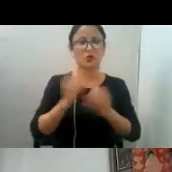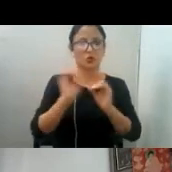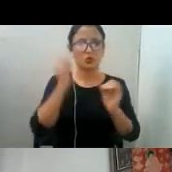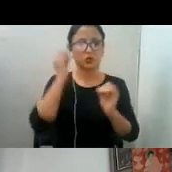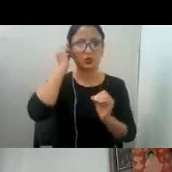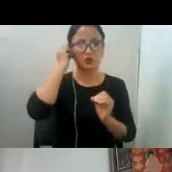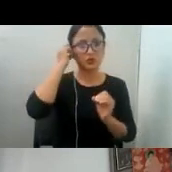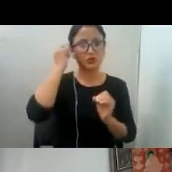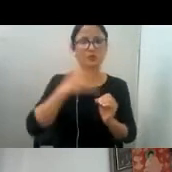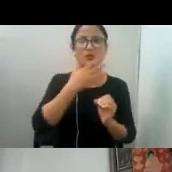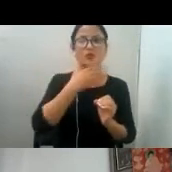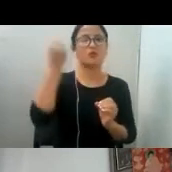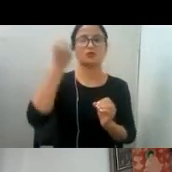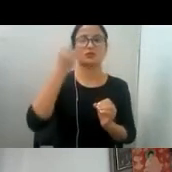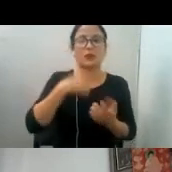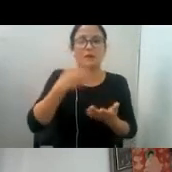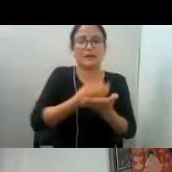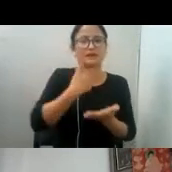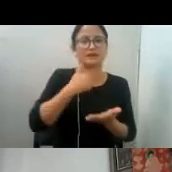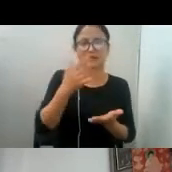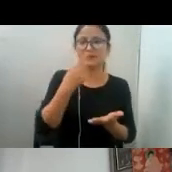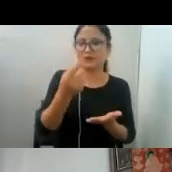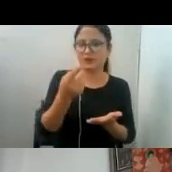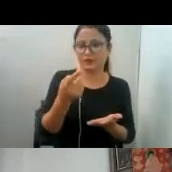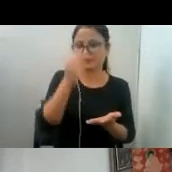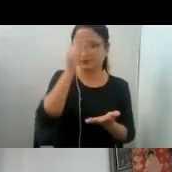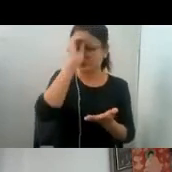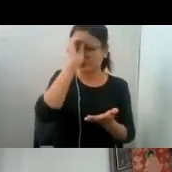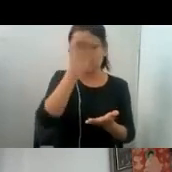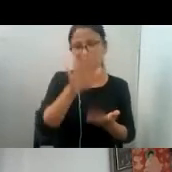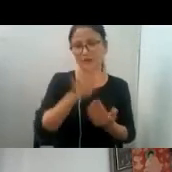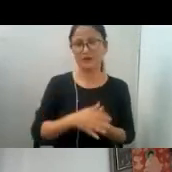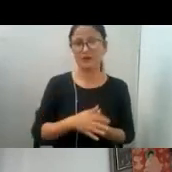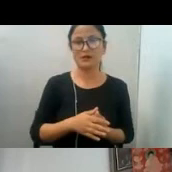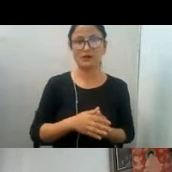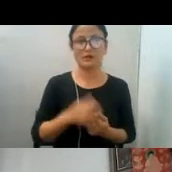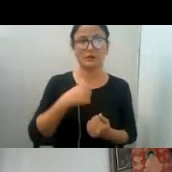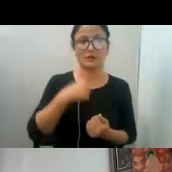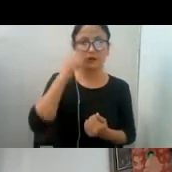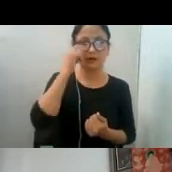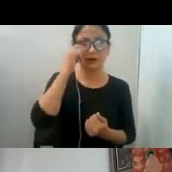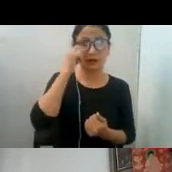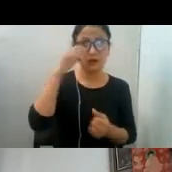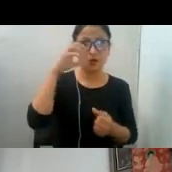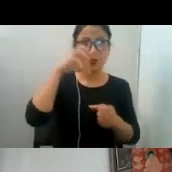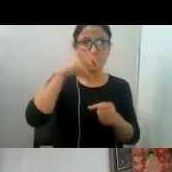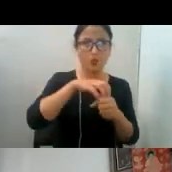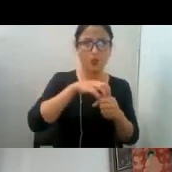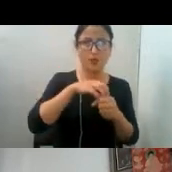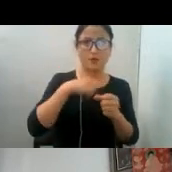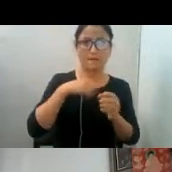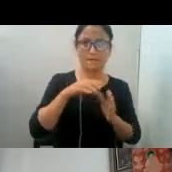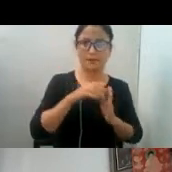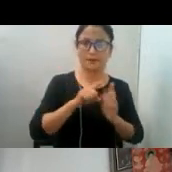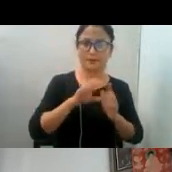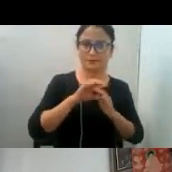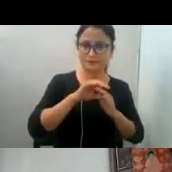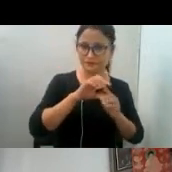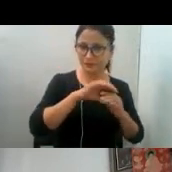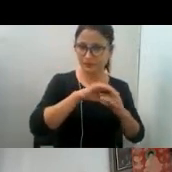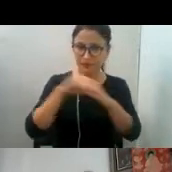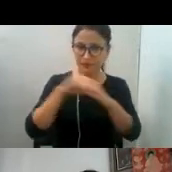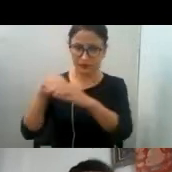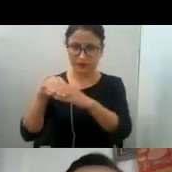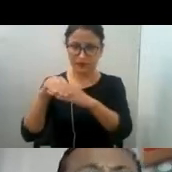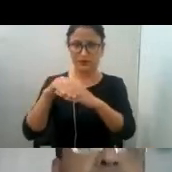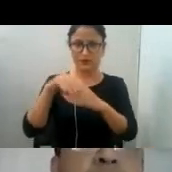त्यही भएर म मर्छु बाँच्दिनँ भनेर मैले यसरी यसरी नै भने. अनि मलाई जे होस् उहाँ ओडामा लानुभयो. ओडामा लगेपछि